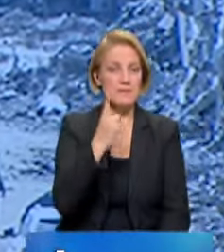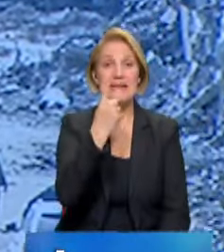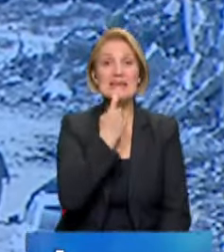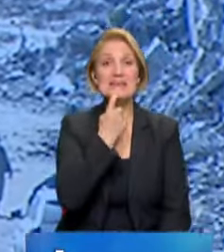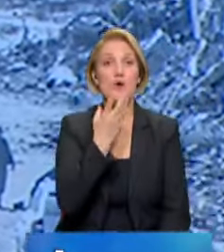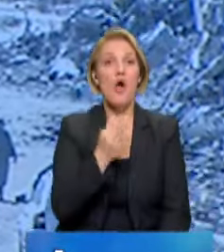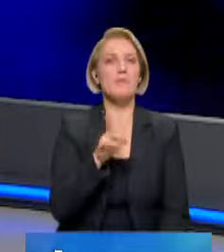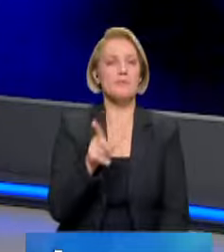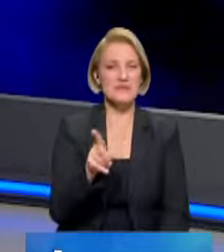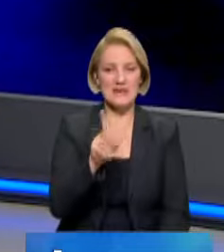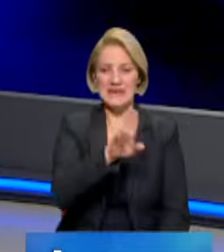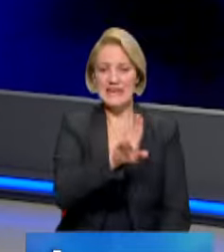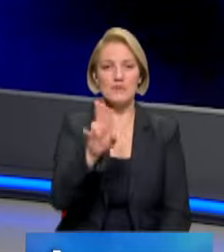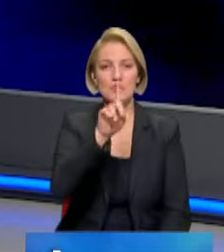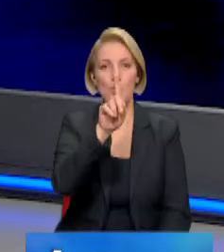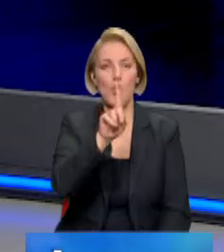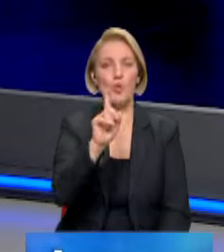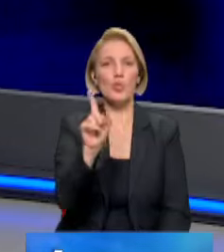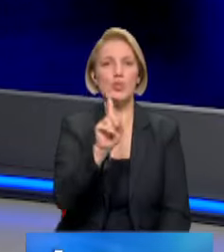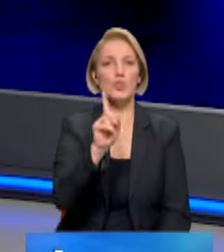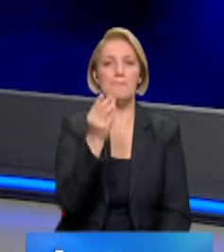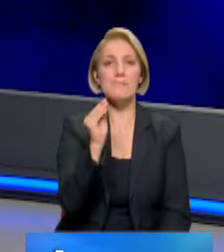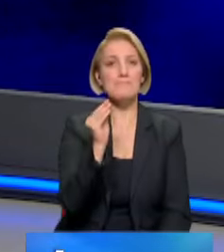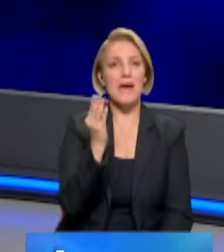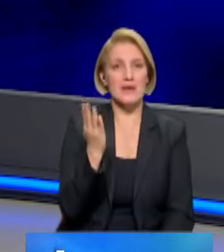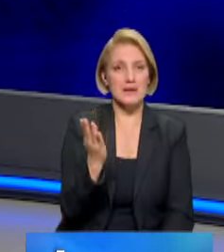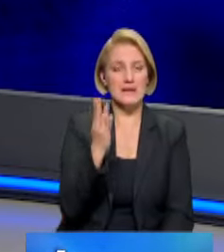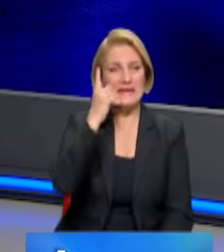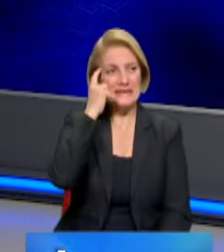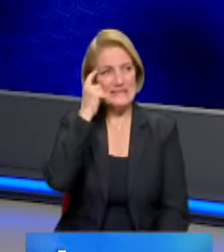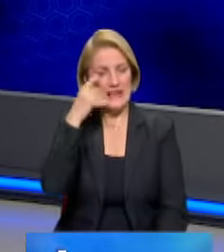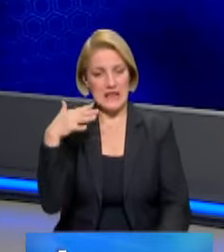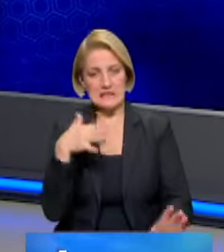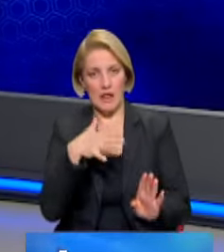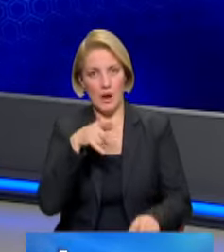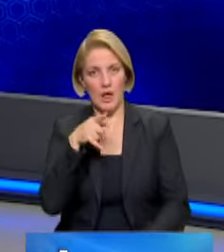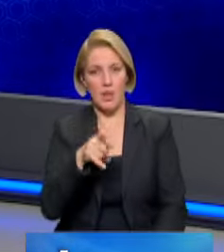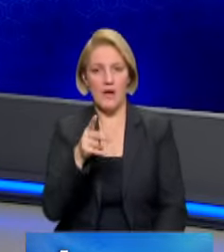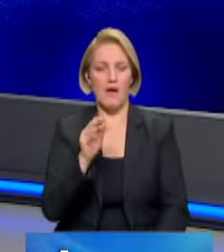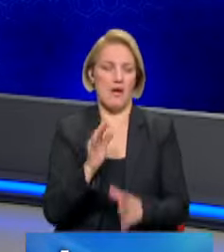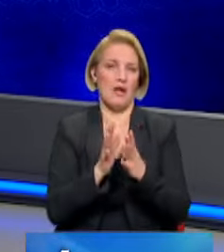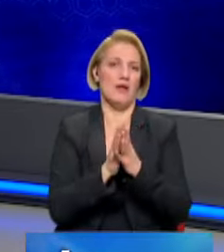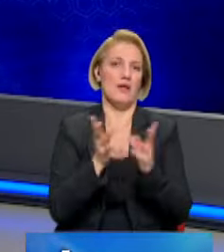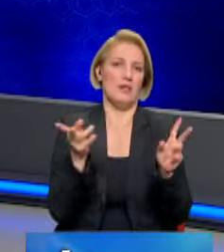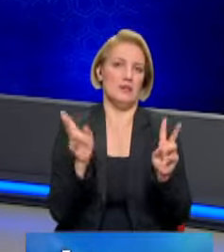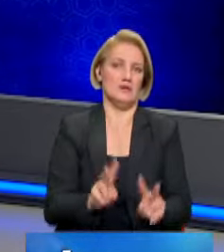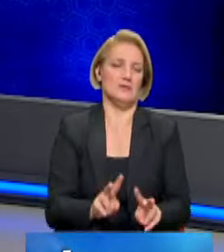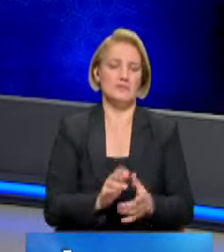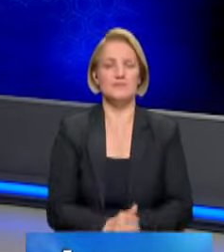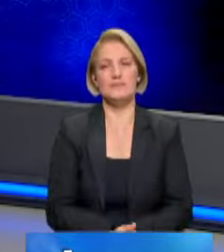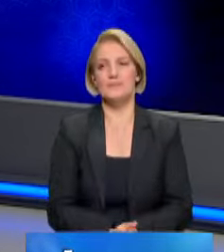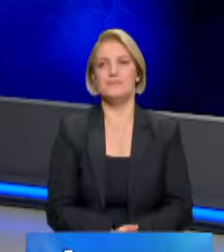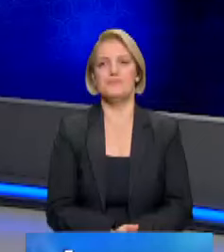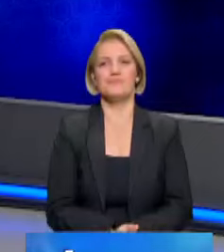yaşını doldurmamış 710 Gazze'li bebek İsrail saldırılarında hayatını kaybetti. Gelin okumaya devam